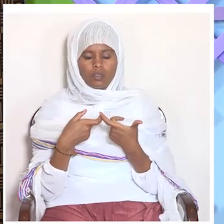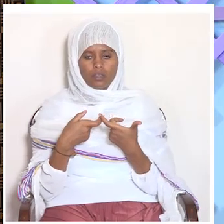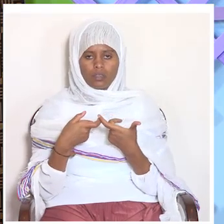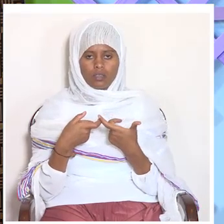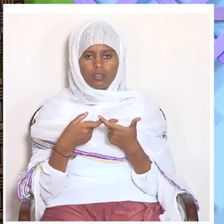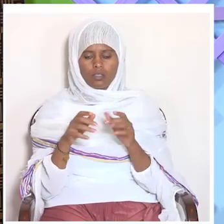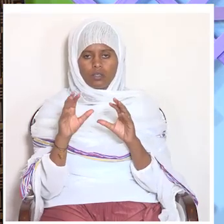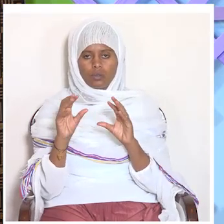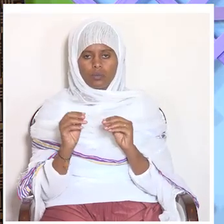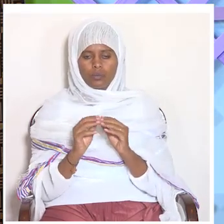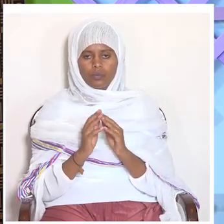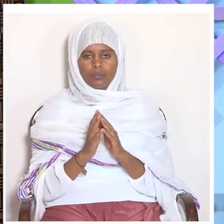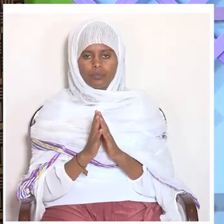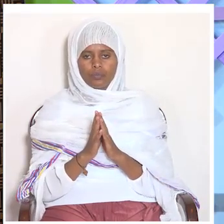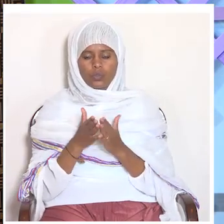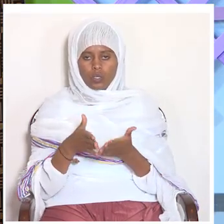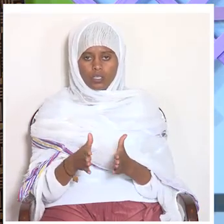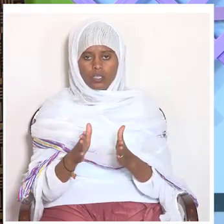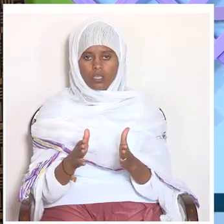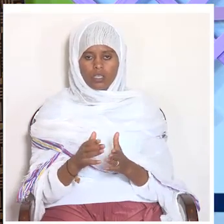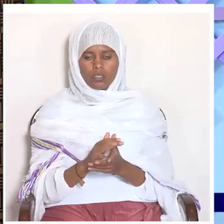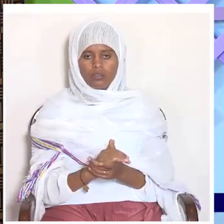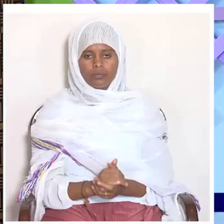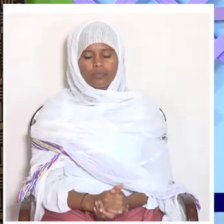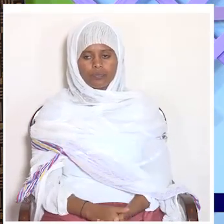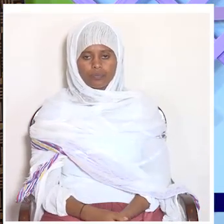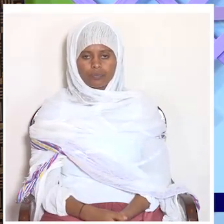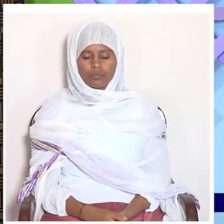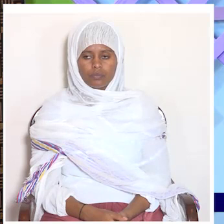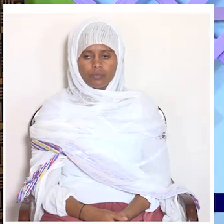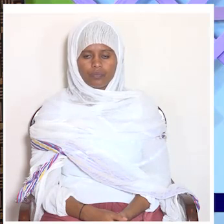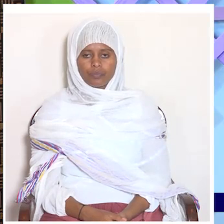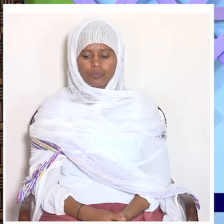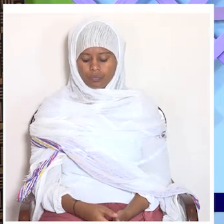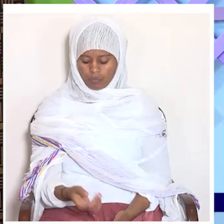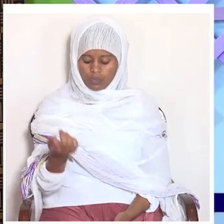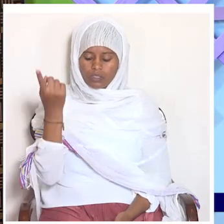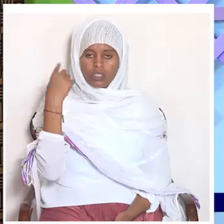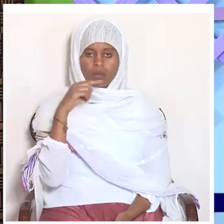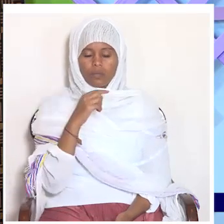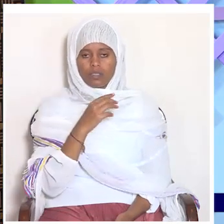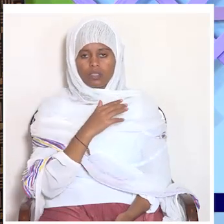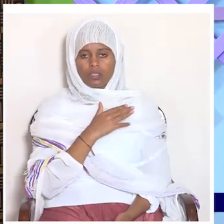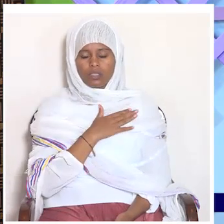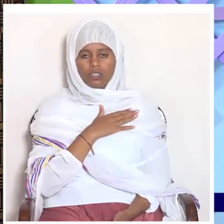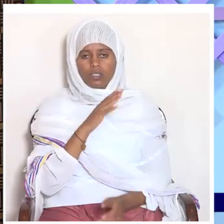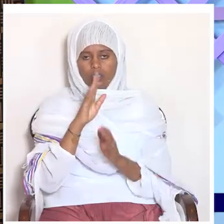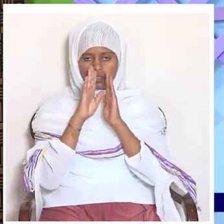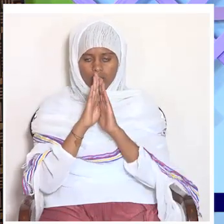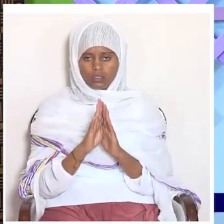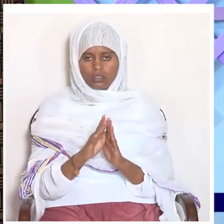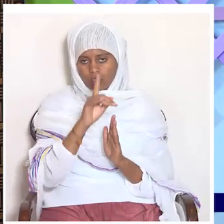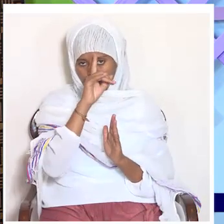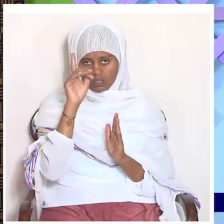ስድራ እዩ። ያበድሮን እግዚአብሔር ለአናቅፀ ጽዮን እግዚአብሔር ንህዋሳት ናይ